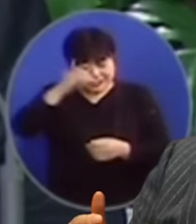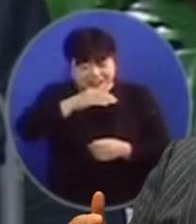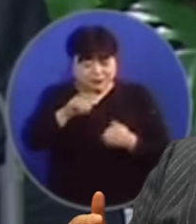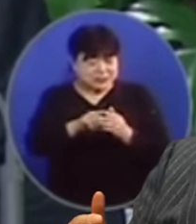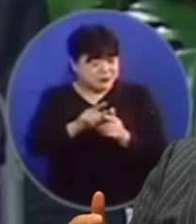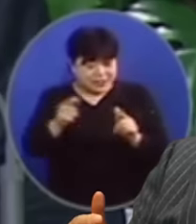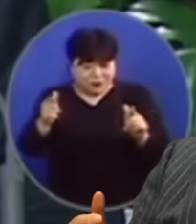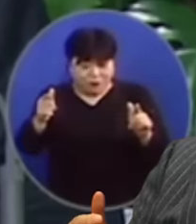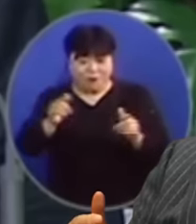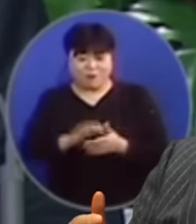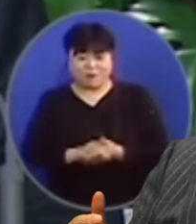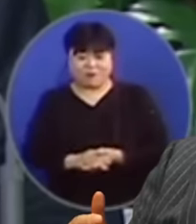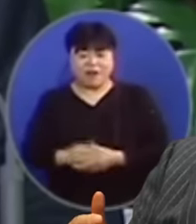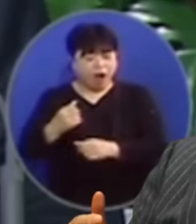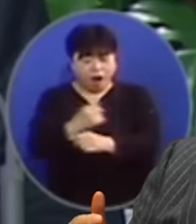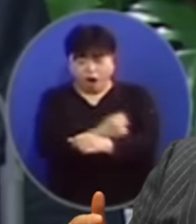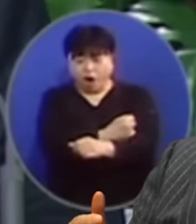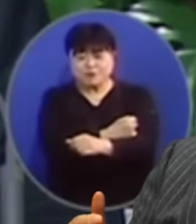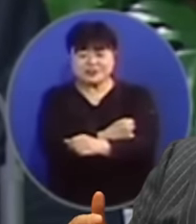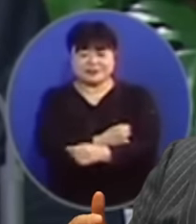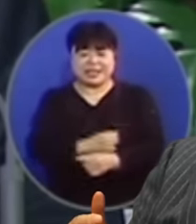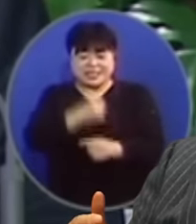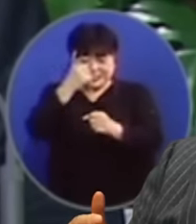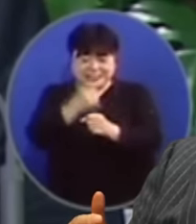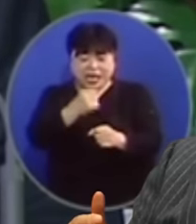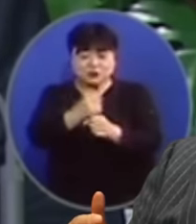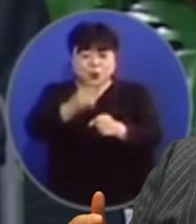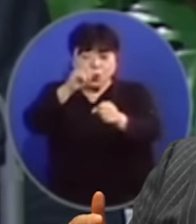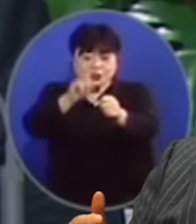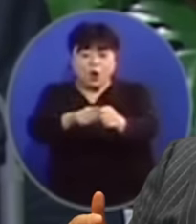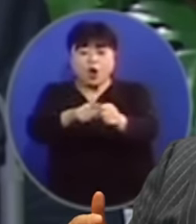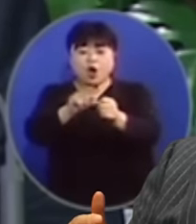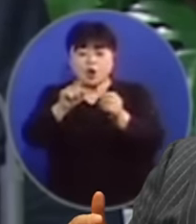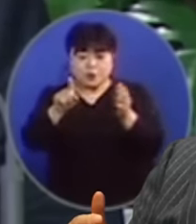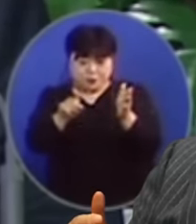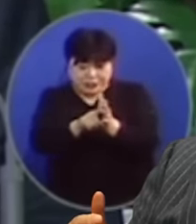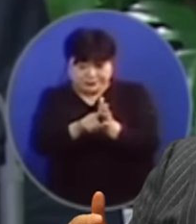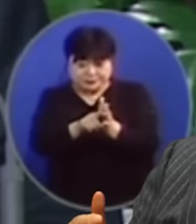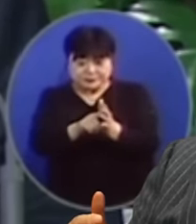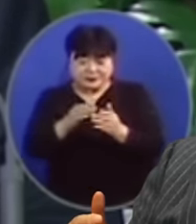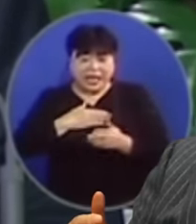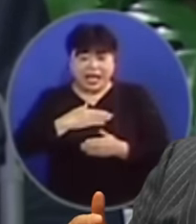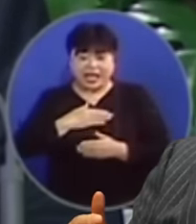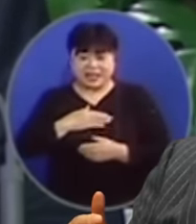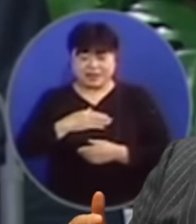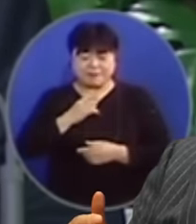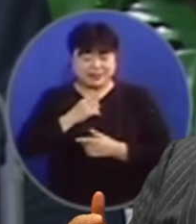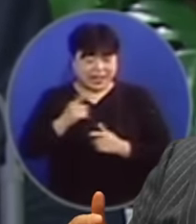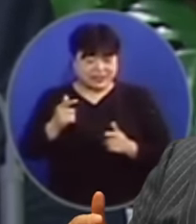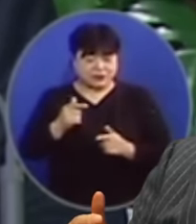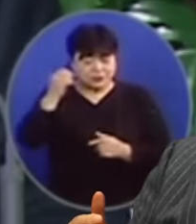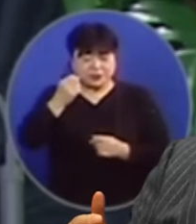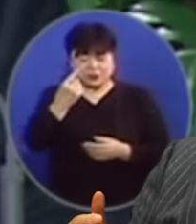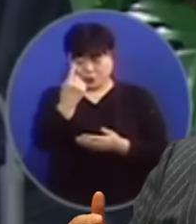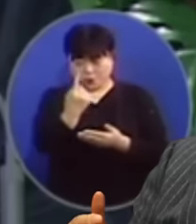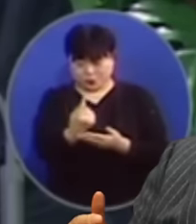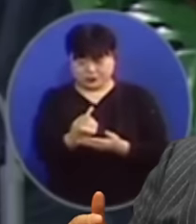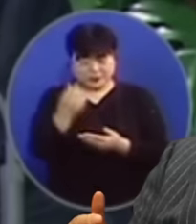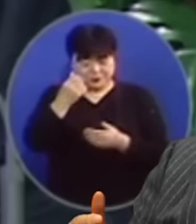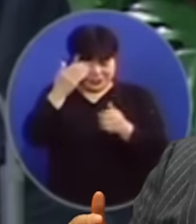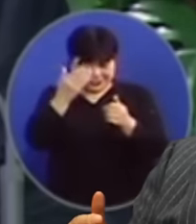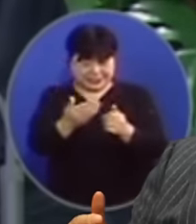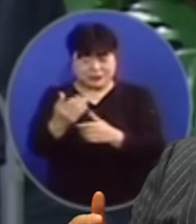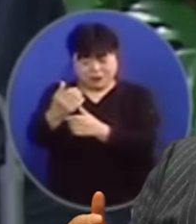믿어지는 것이 아니라 엄청난 창조적인 믿음이 들어와요. 내 믿음이 아닙니다. 성령께서 마음에 오셔서